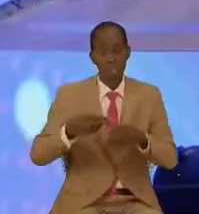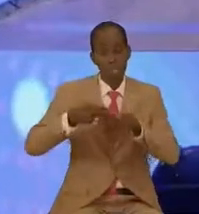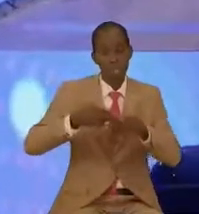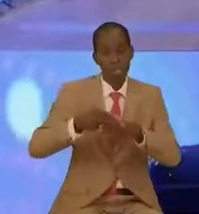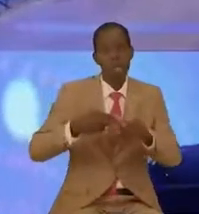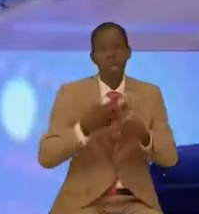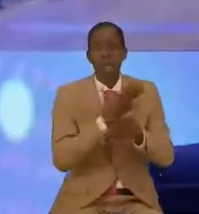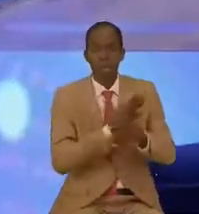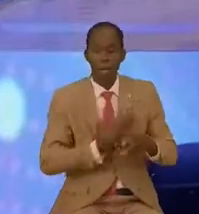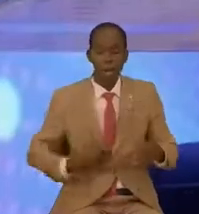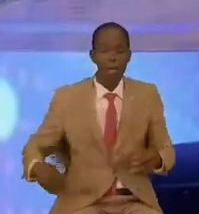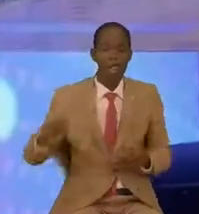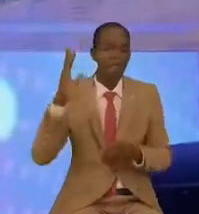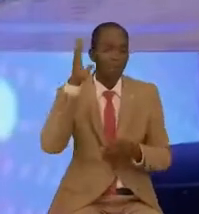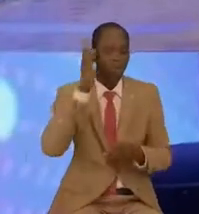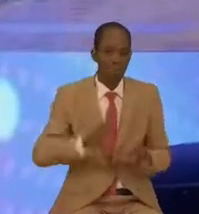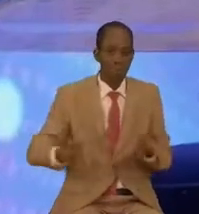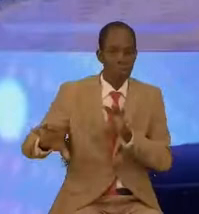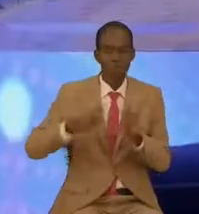couteau chirurgical